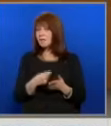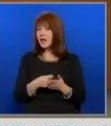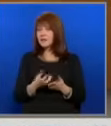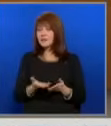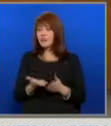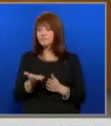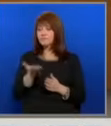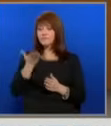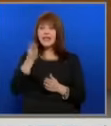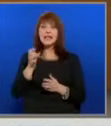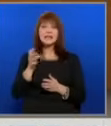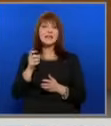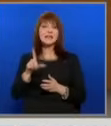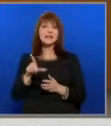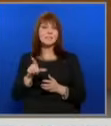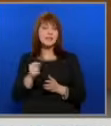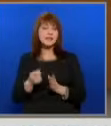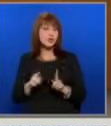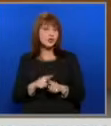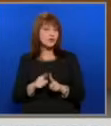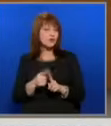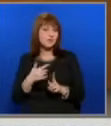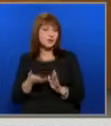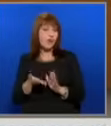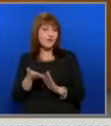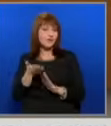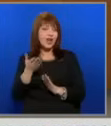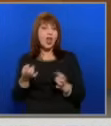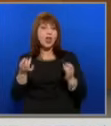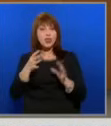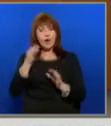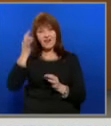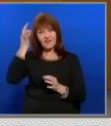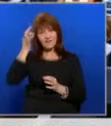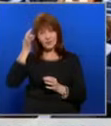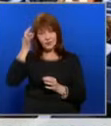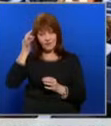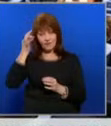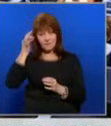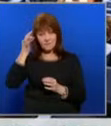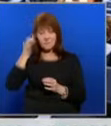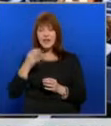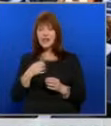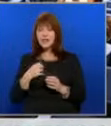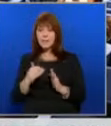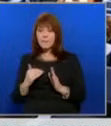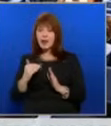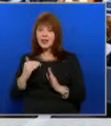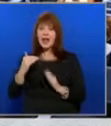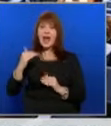31%, средната пенсия се увеличи с 80%. И това е нова философия на правене на бюджети. Ние имаме нарастване